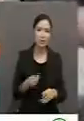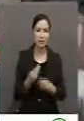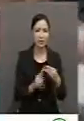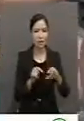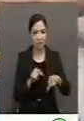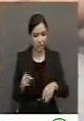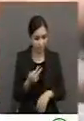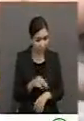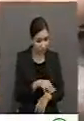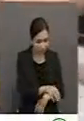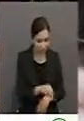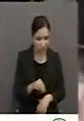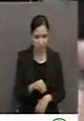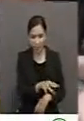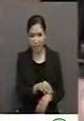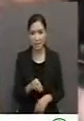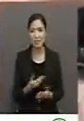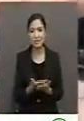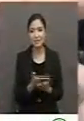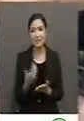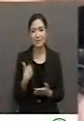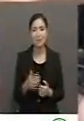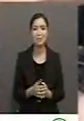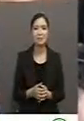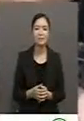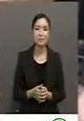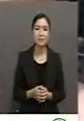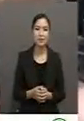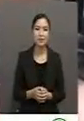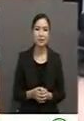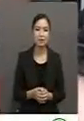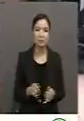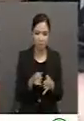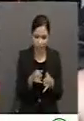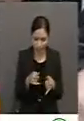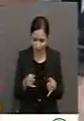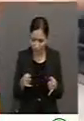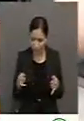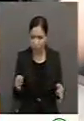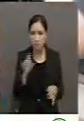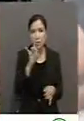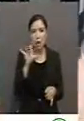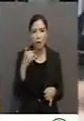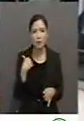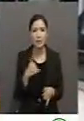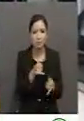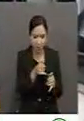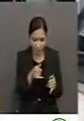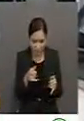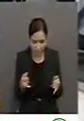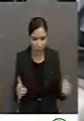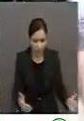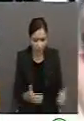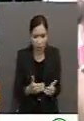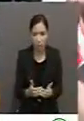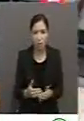อก็หยิบเป็นของที่เล็กๆไปนะตัวเล็กก็ตัวเก็บไปร้อยครับ เก็บไปร้อยเลยครับ บางทีเขาก็ไปขายต่อมาเอา